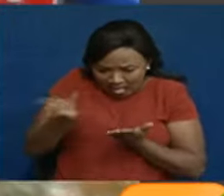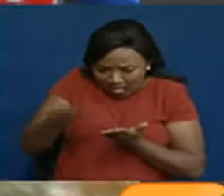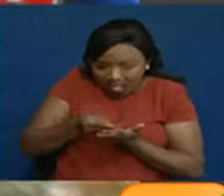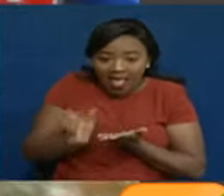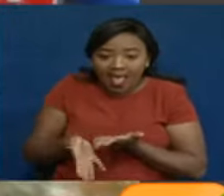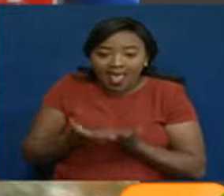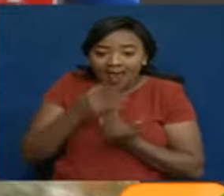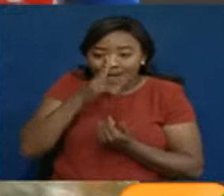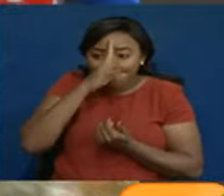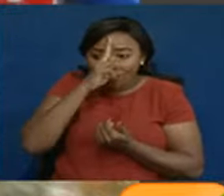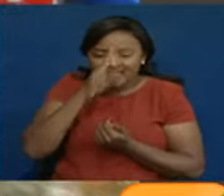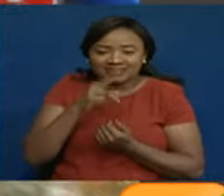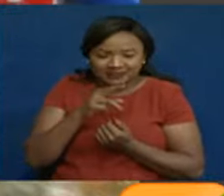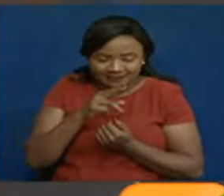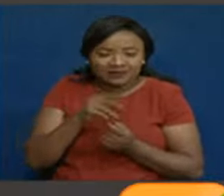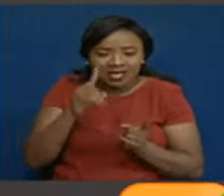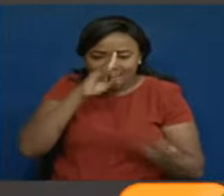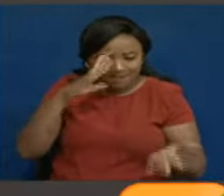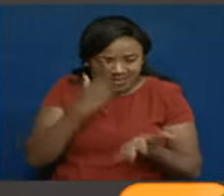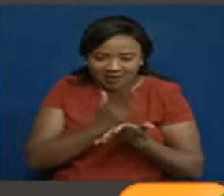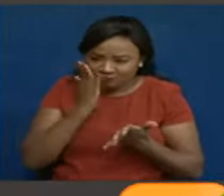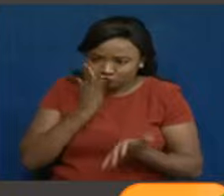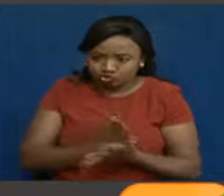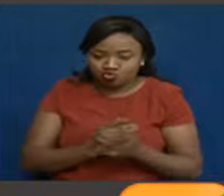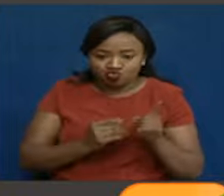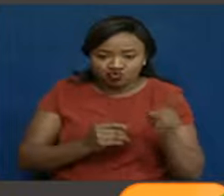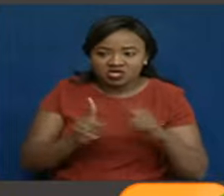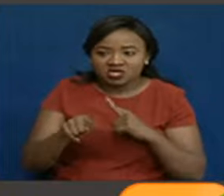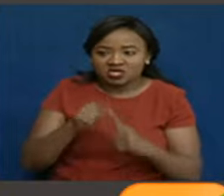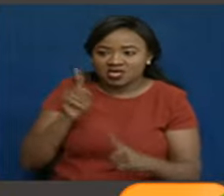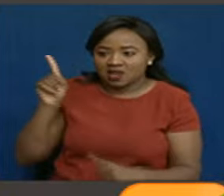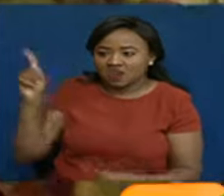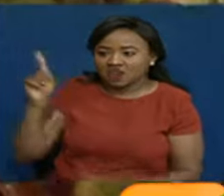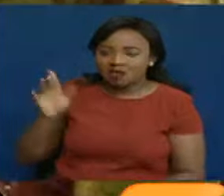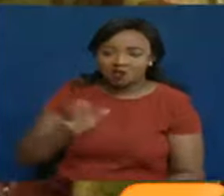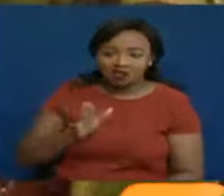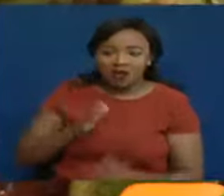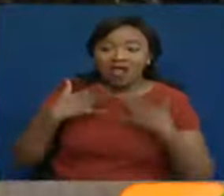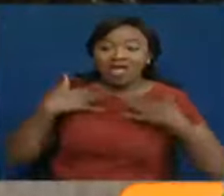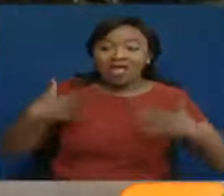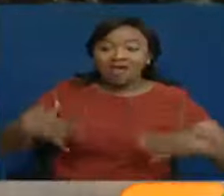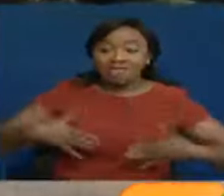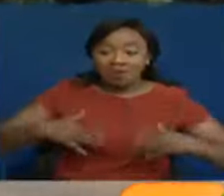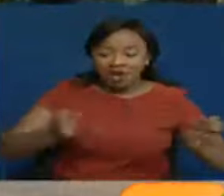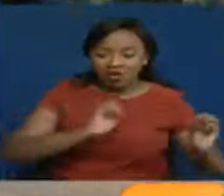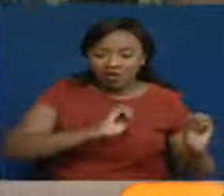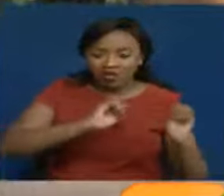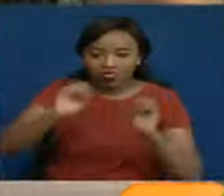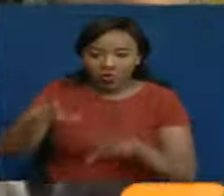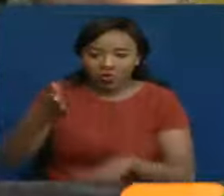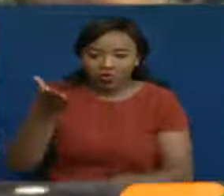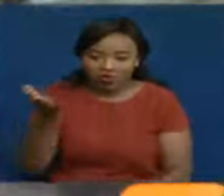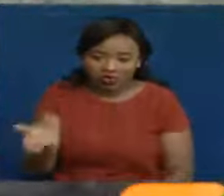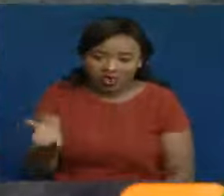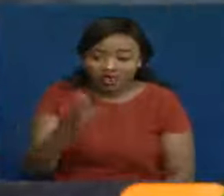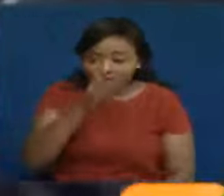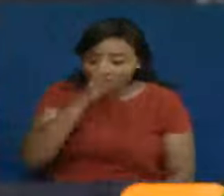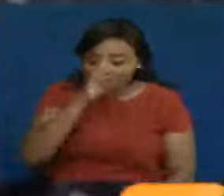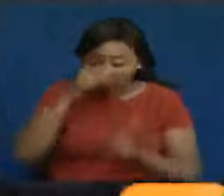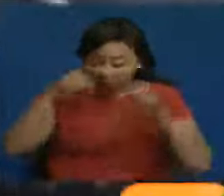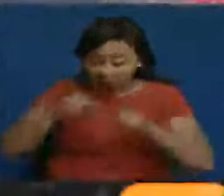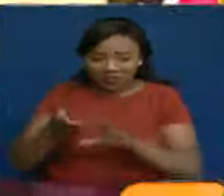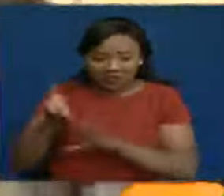wakiamini kuwa Hashim ndiye aliyehusika na mauaji ya msichana huyo na kuutupa mwili hapa. Polisi leo wamerejea eneo